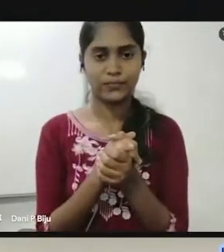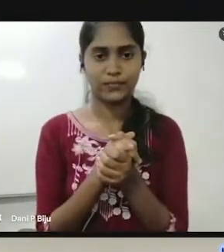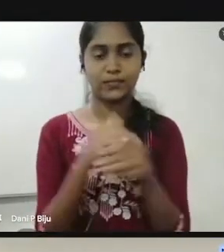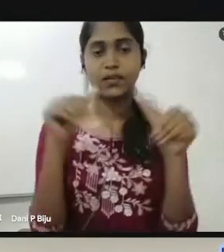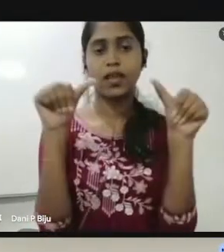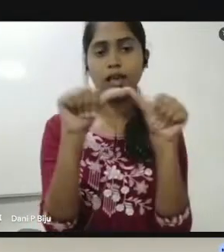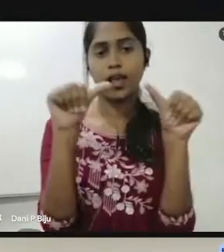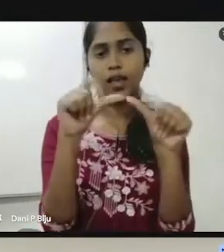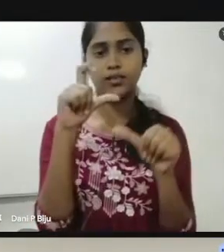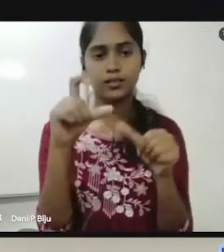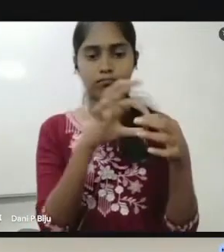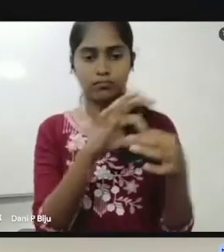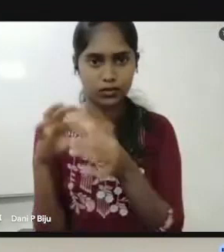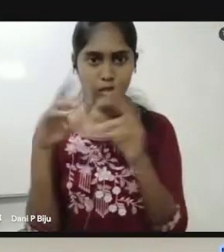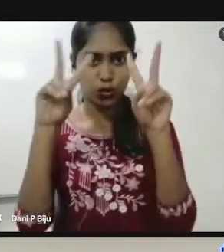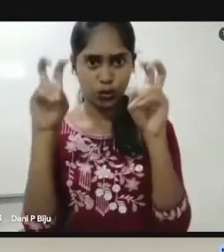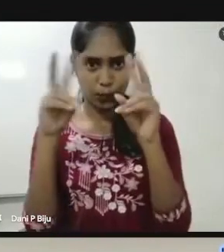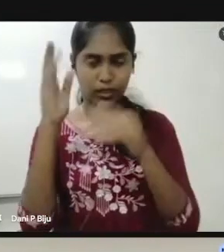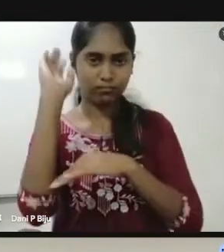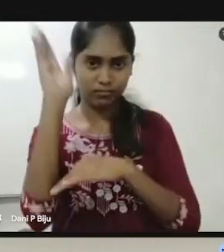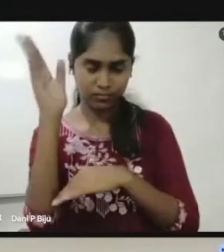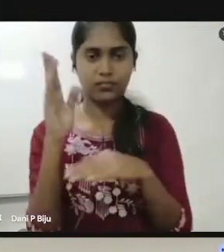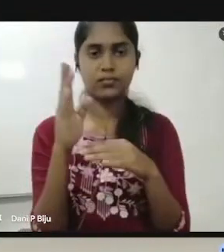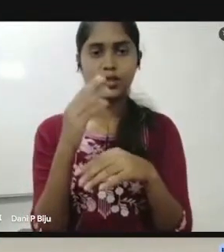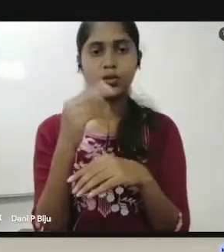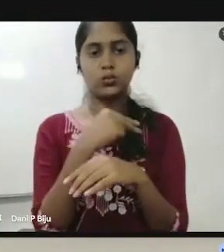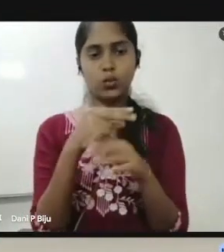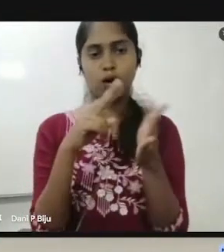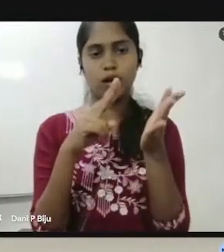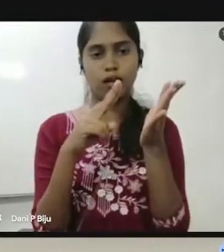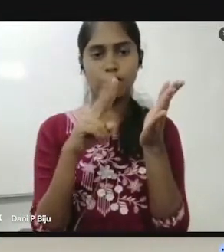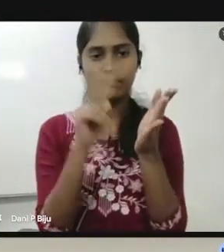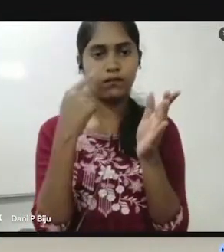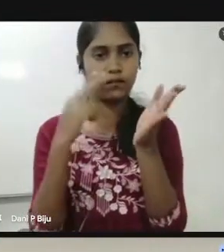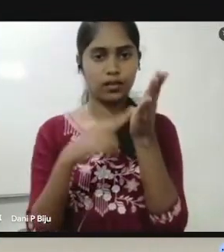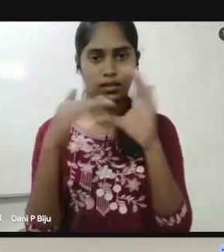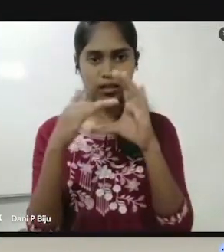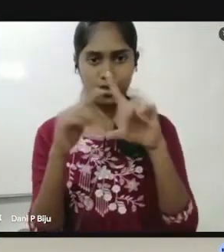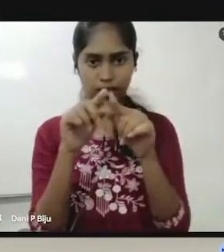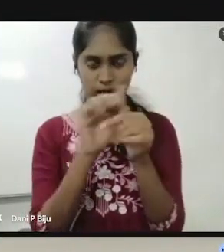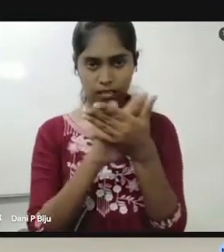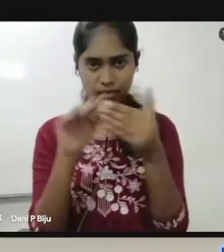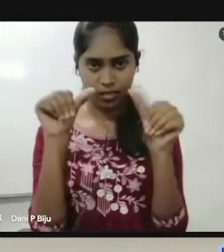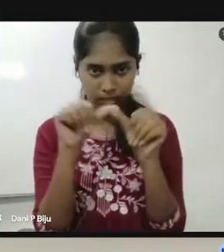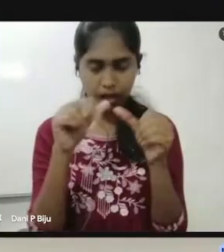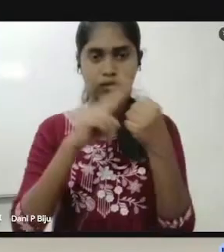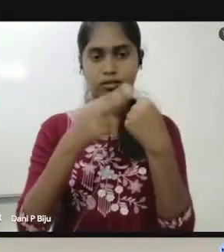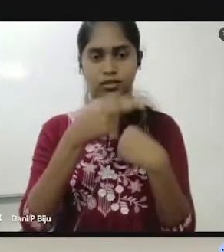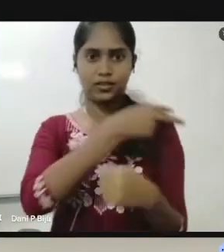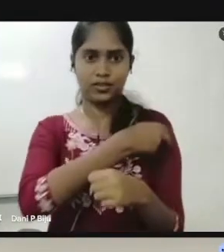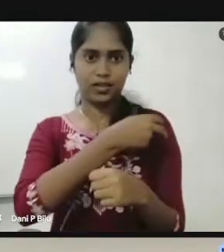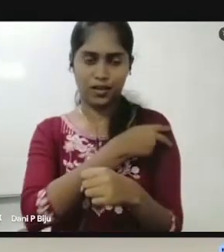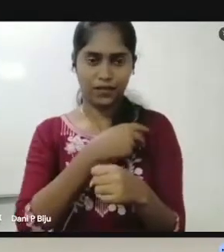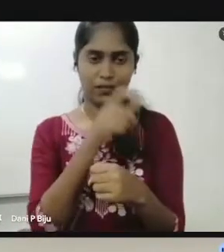AACയെ കുറിച്ച് സംസാരിക്കുന്നത് ഡോക്ടർ വിനീത സാറ ഫിലിപ്പ്. ഡോക്ടർ വിനീത നിഷിലെ ഒരു ഫാക്കൽറ്റിയാണ്, സ്പീച്ച് ലാംഗ്വേജ്